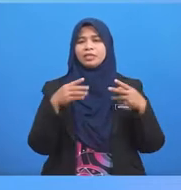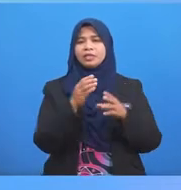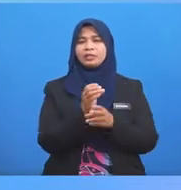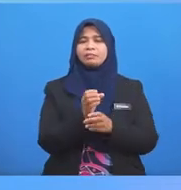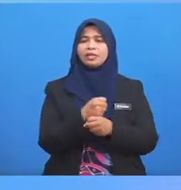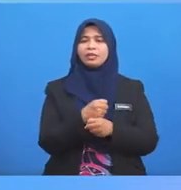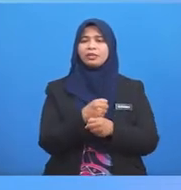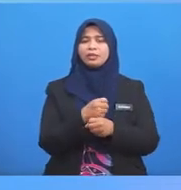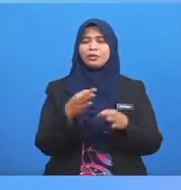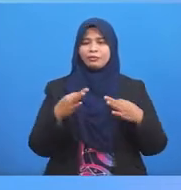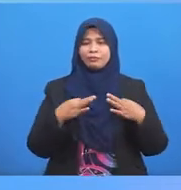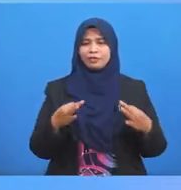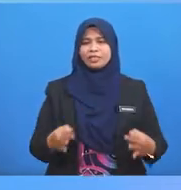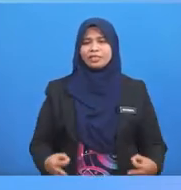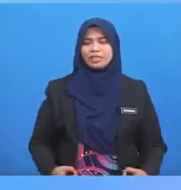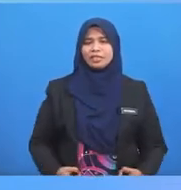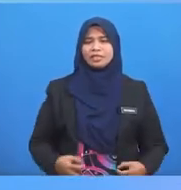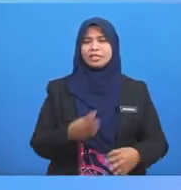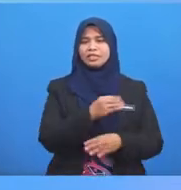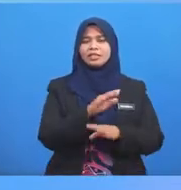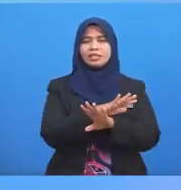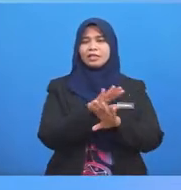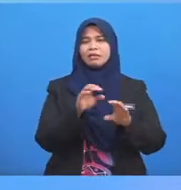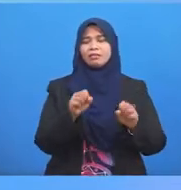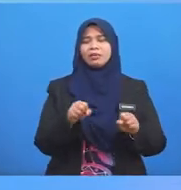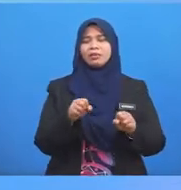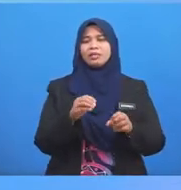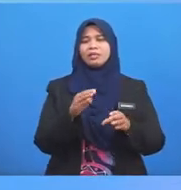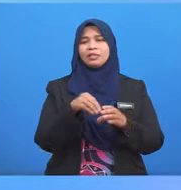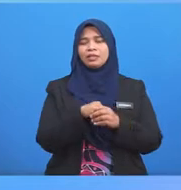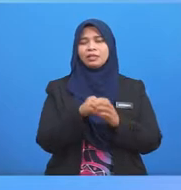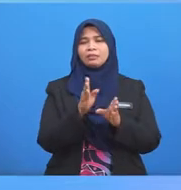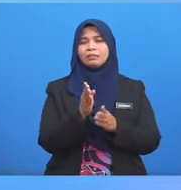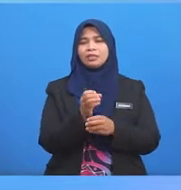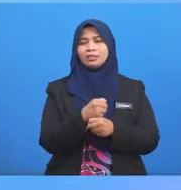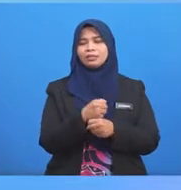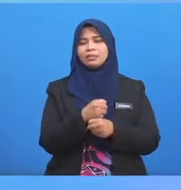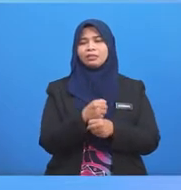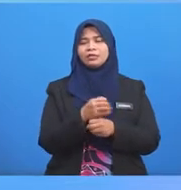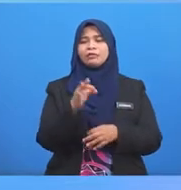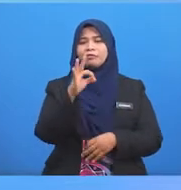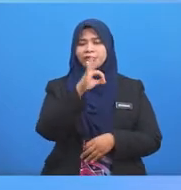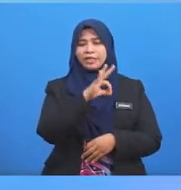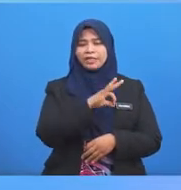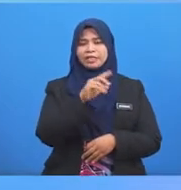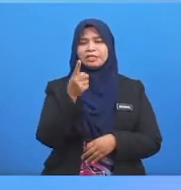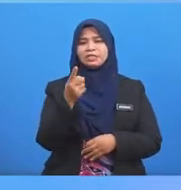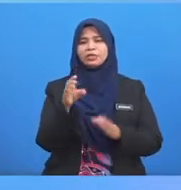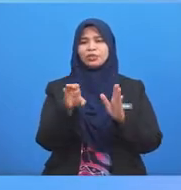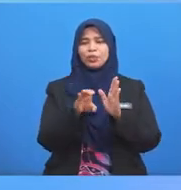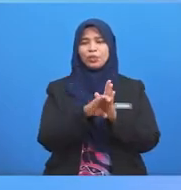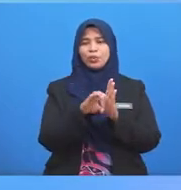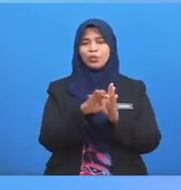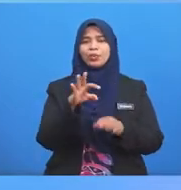bentuk fizikal dan tidak boleh dalam bentuk manfaat semata-mata. Contohnya, gelang emas